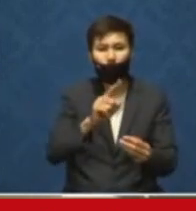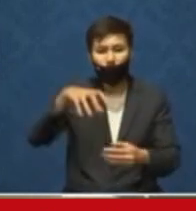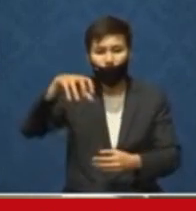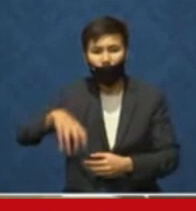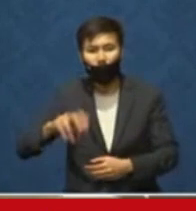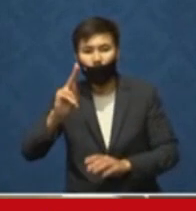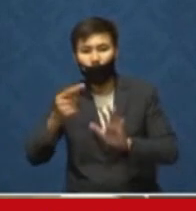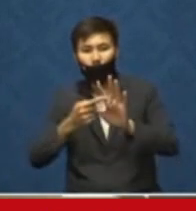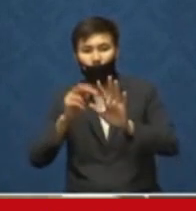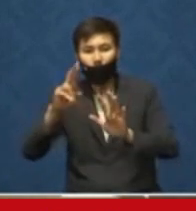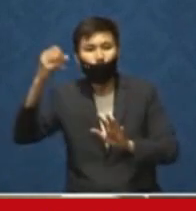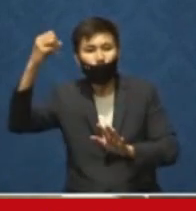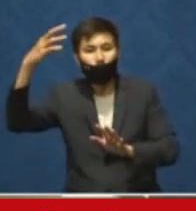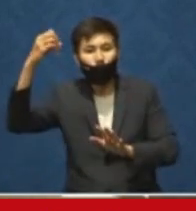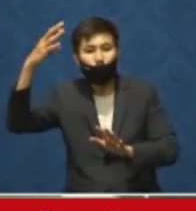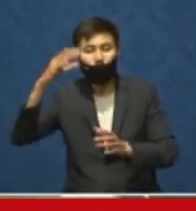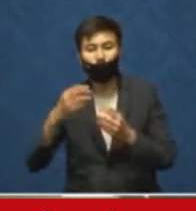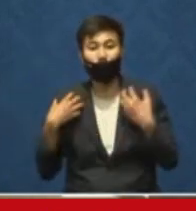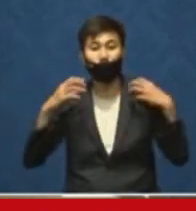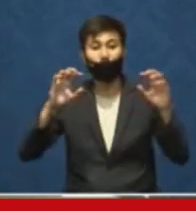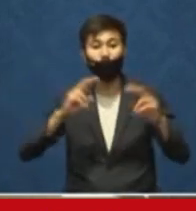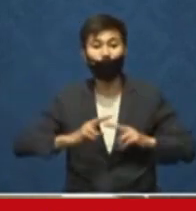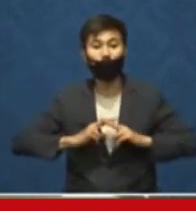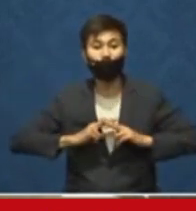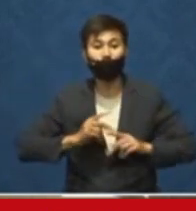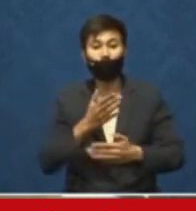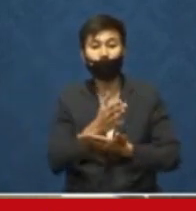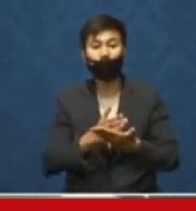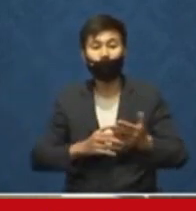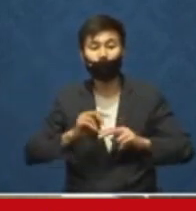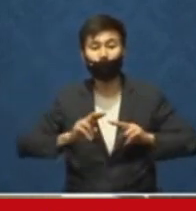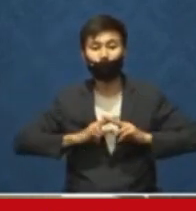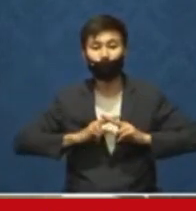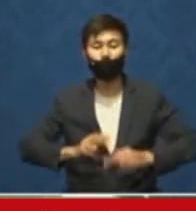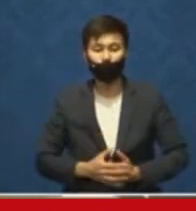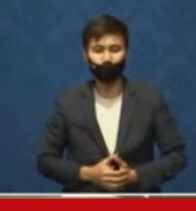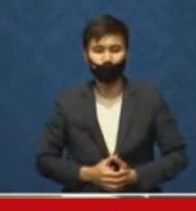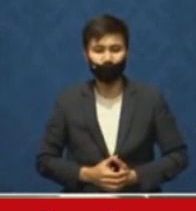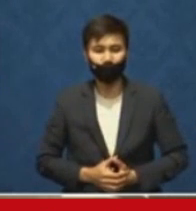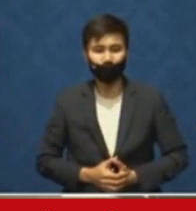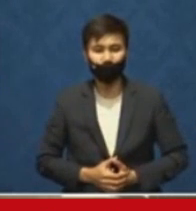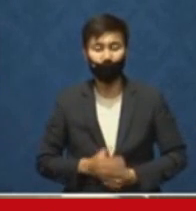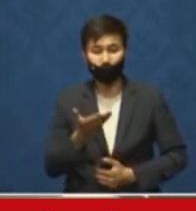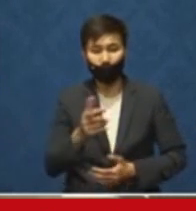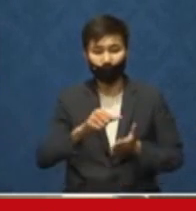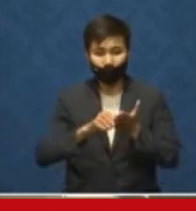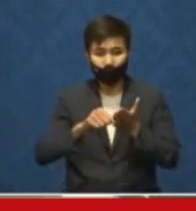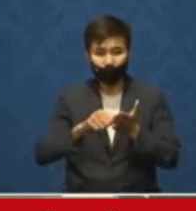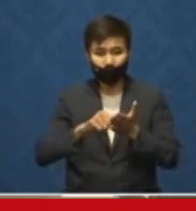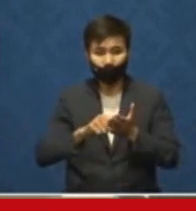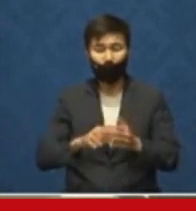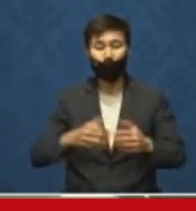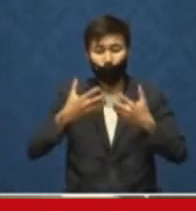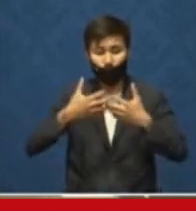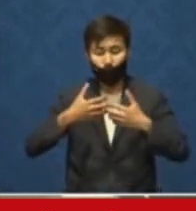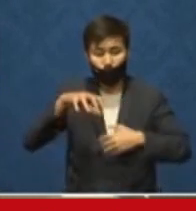รถราวิ่งทั้งคนได้ทำงานทั้งขายไฟฟ้าโดยตรงให้การไฟฟ้านี่และชุมชนฟื้นเลยเศรษฐกิจอย่างนี้